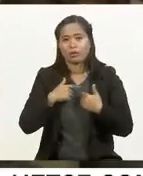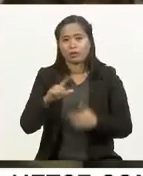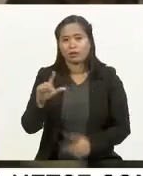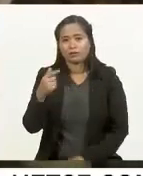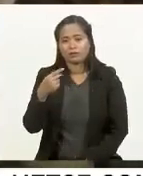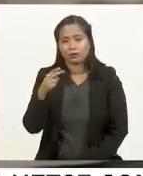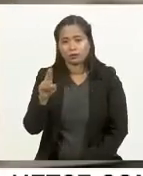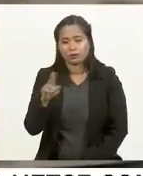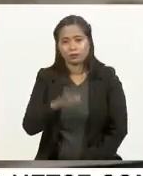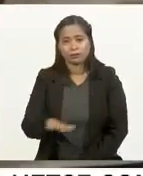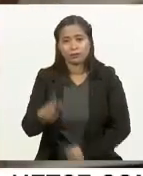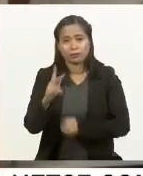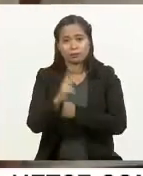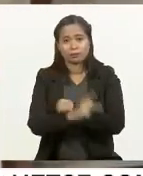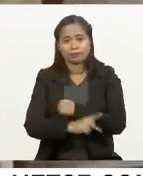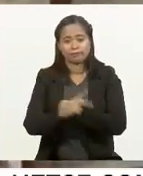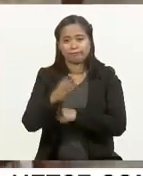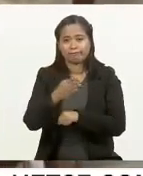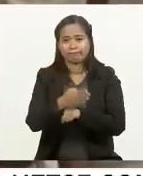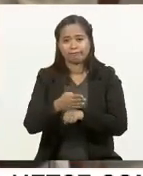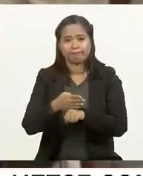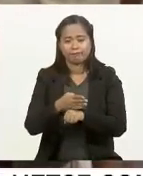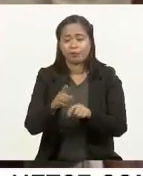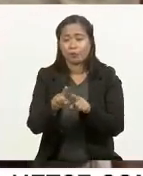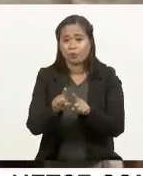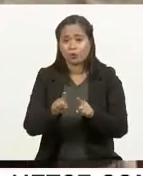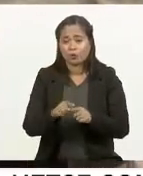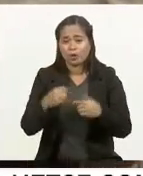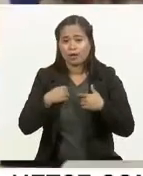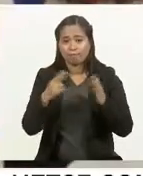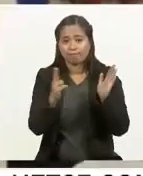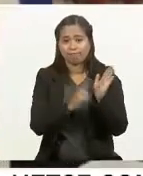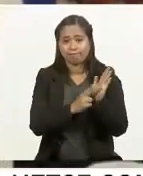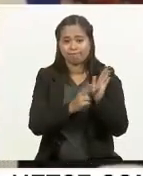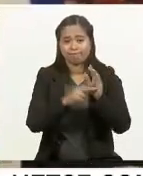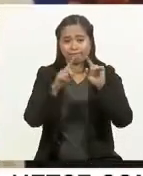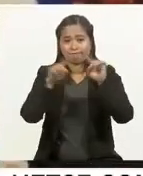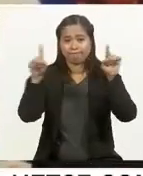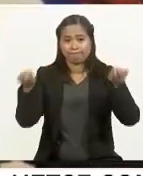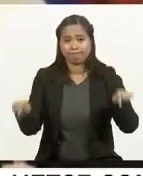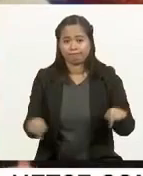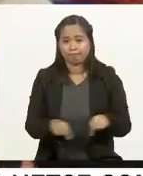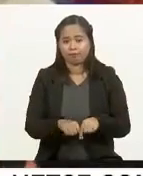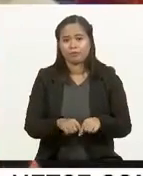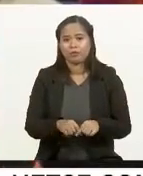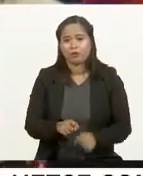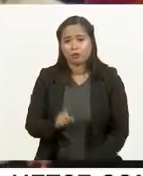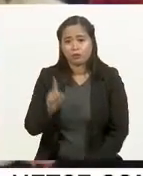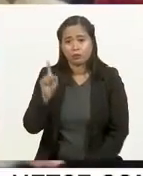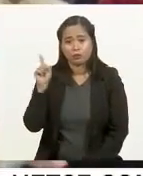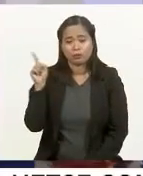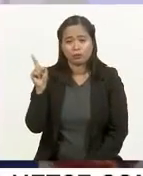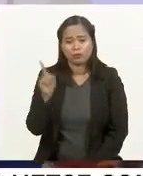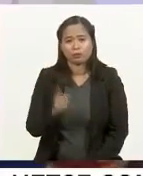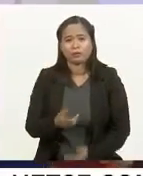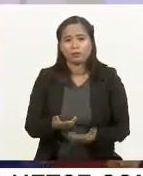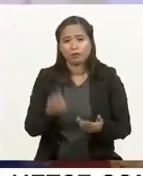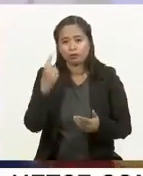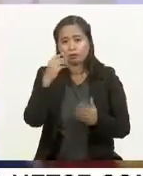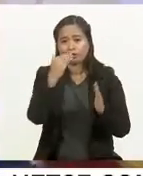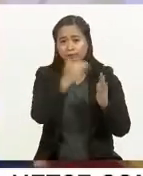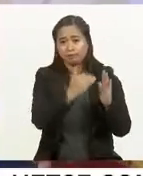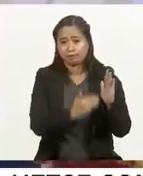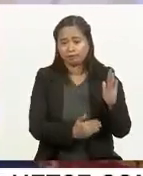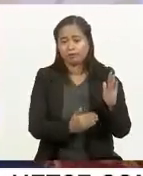government units sa probinsya ng Bataan. Isinagawang signing ng Memorandum of Agreement on One Bataan Base Map Plan Inventory